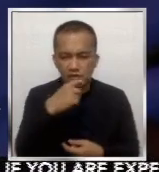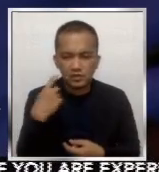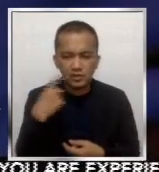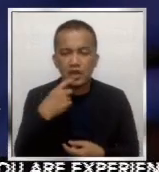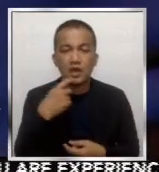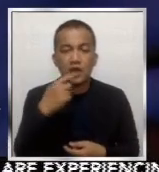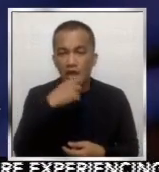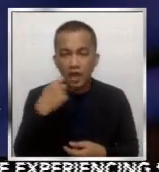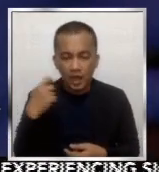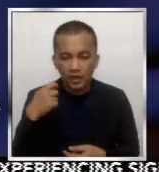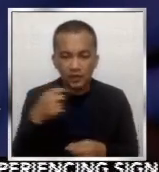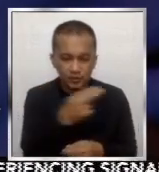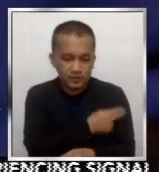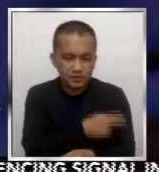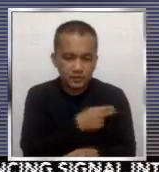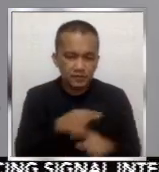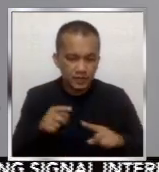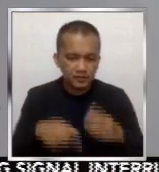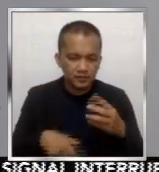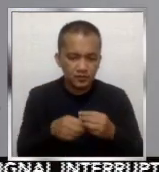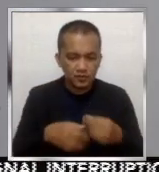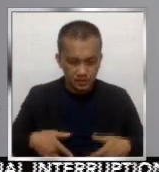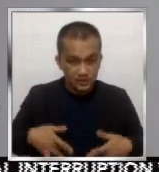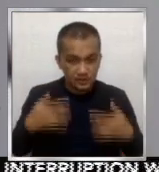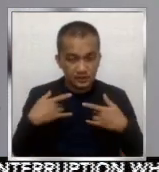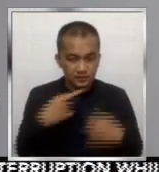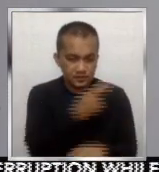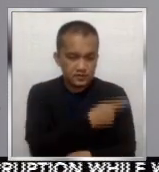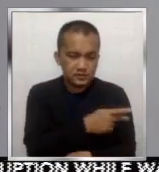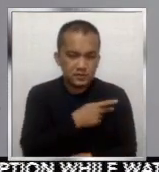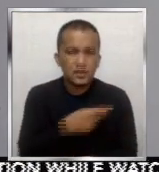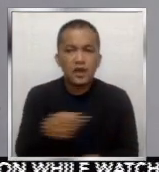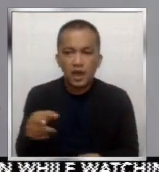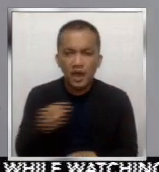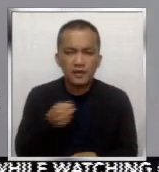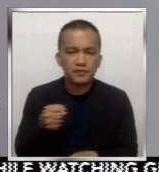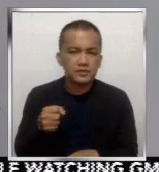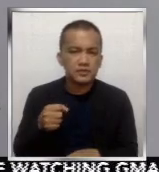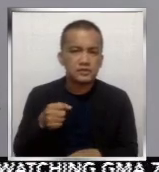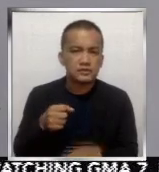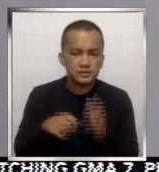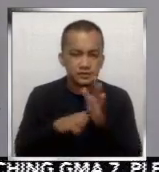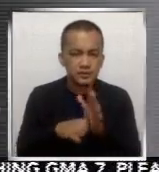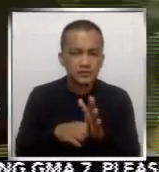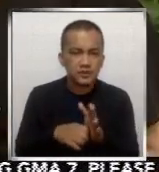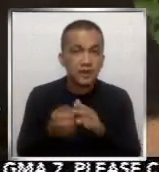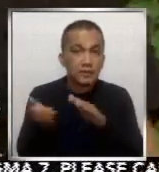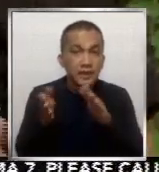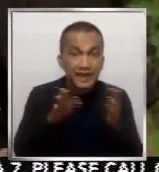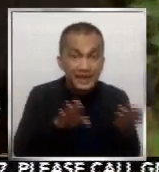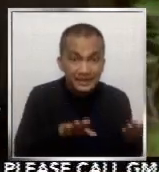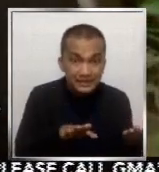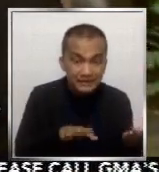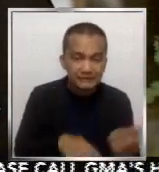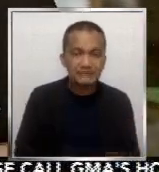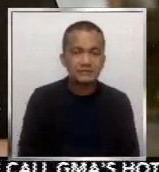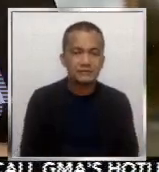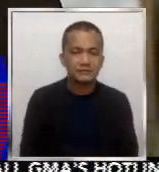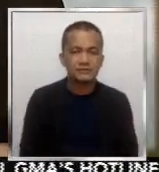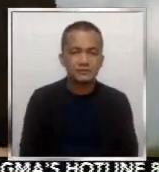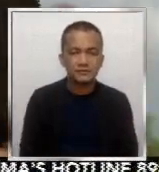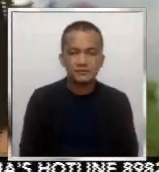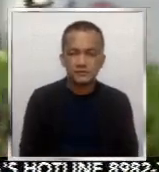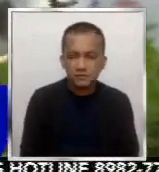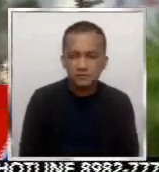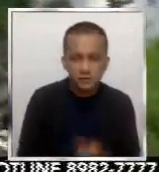Pero bukod sa mga buhay na pasyente, kumukuha na rin sila ng samples sa mga patay. Mistulang tent city na